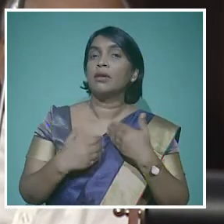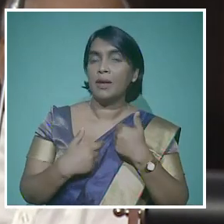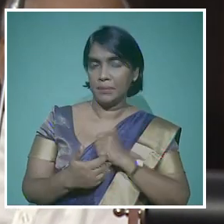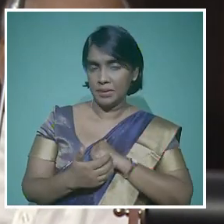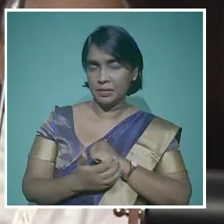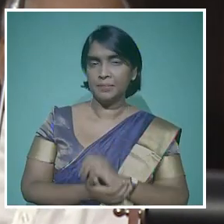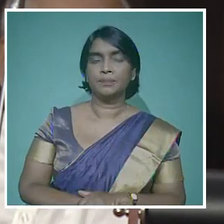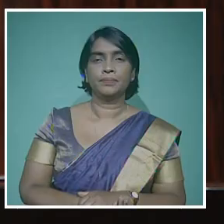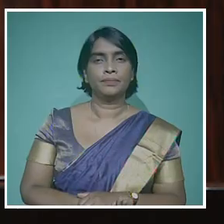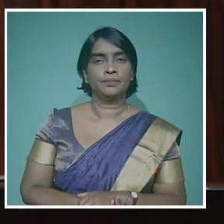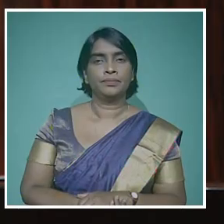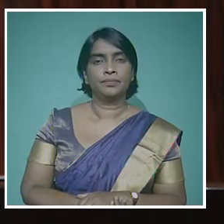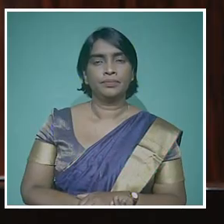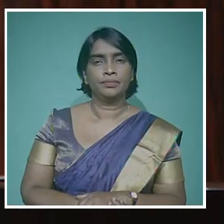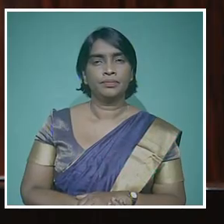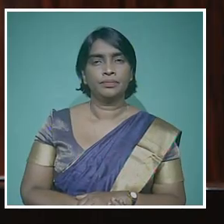කැමතියි.